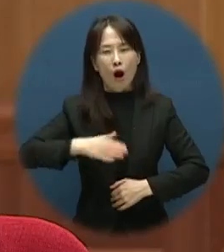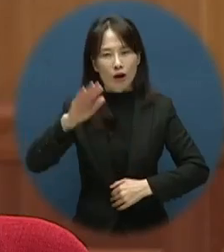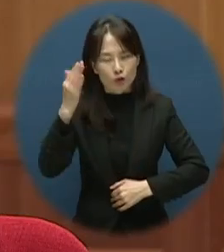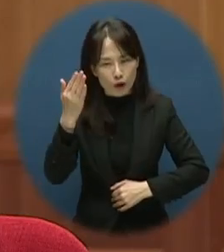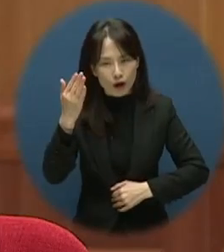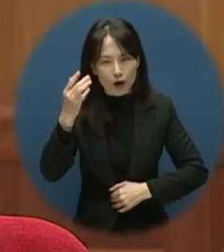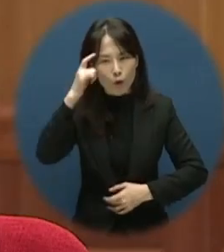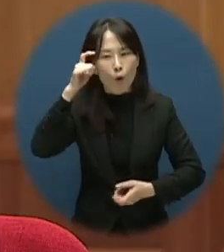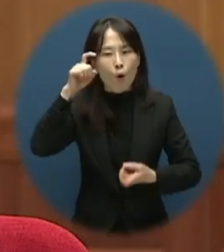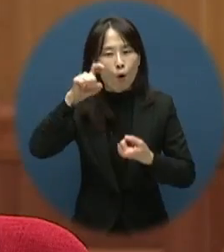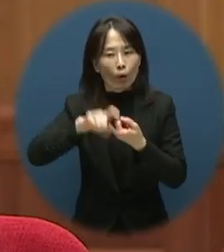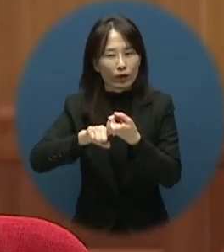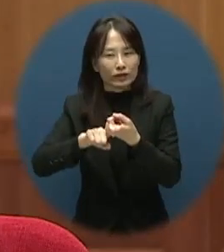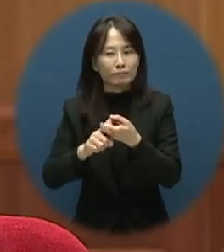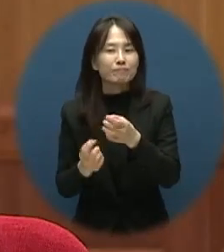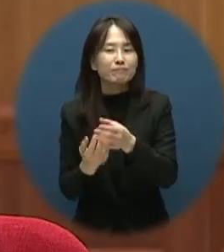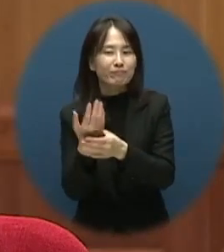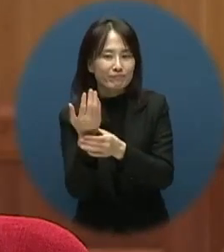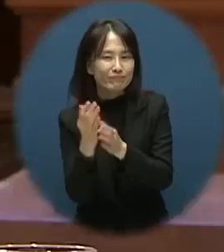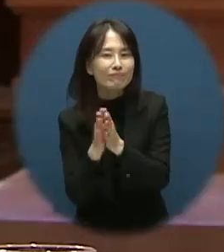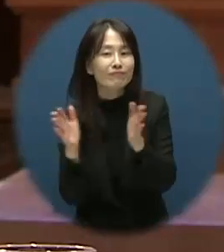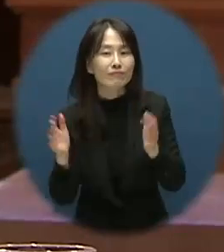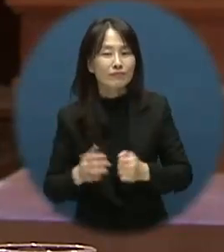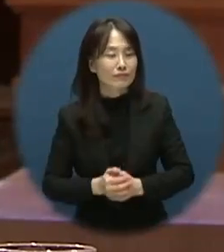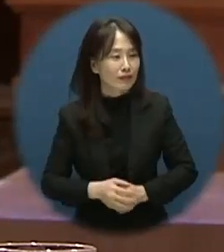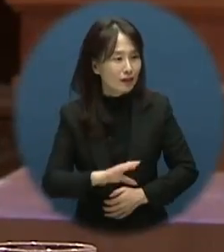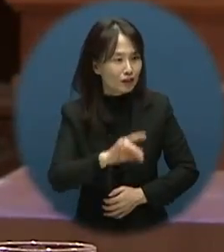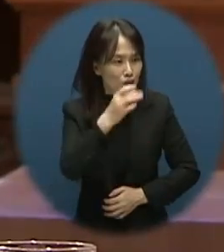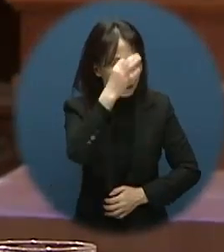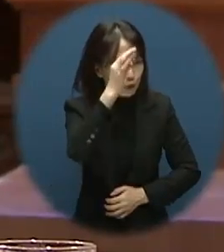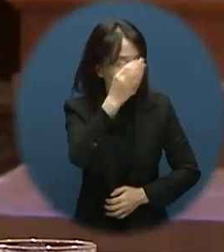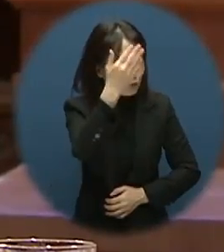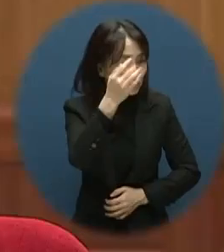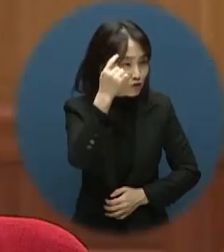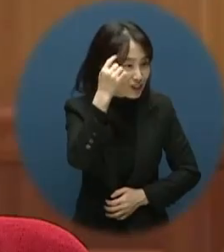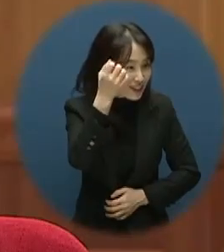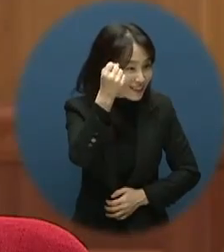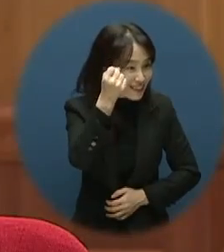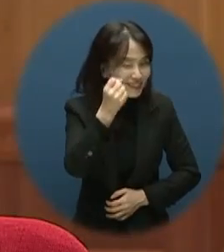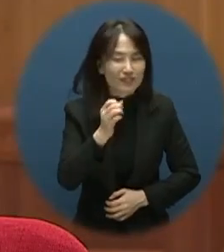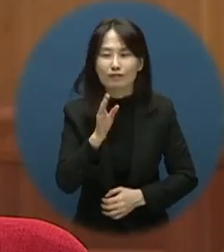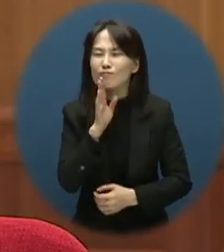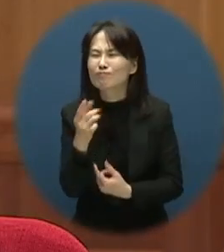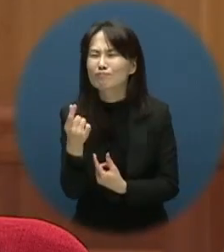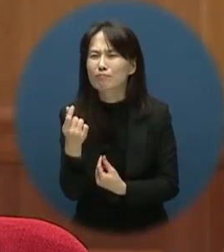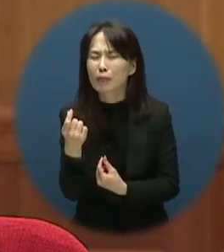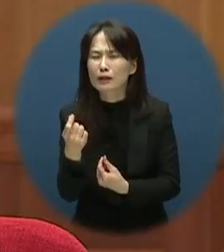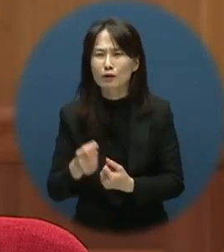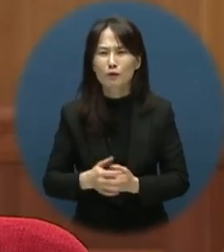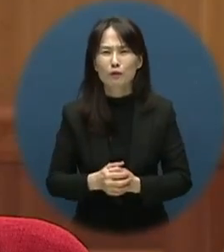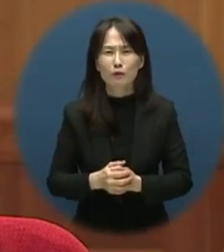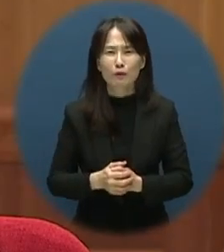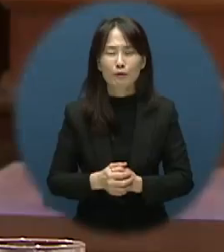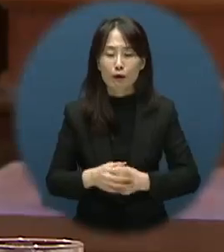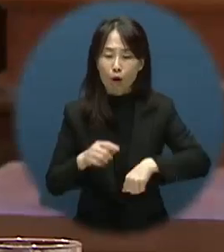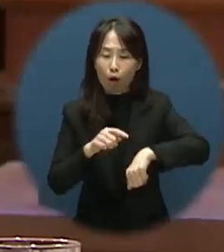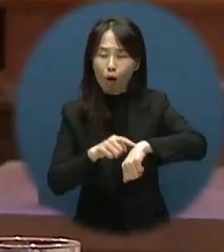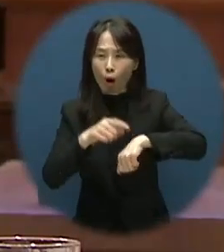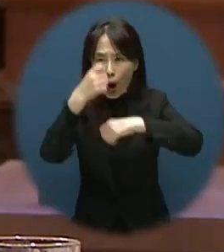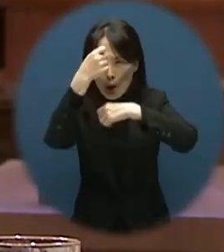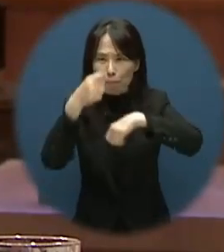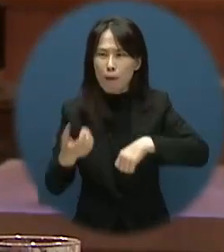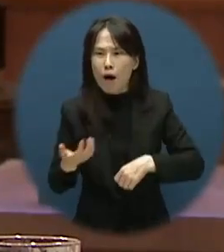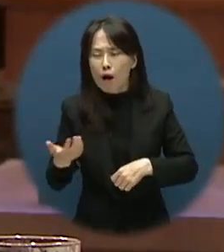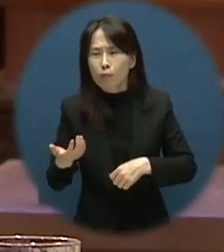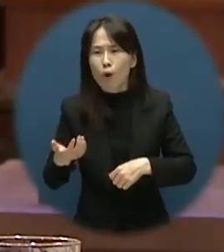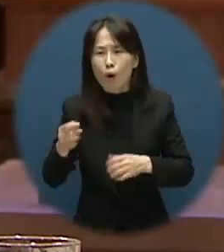관심 생기기 시작했죠. 처음에 무슨 요술 부리는 줄 아셨겠다. 그죠? 그렇죠. 아니 다리가 아프다고 갔는데